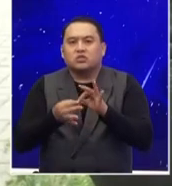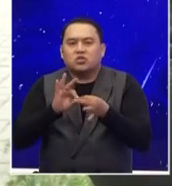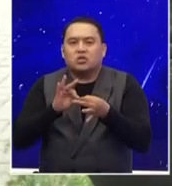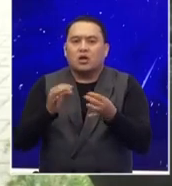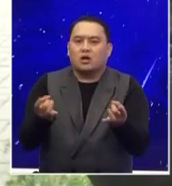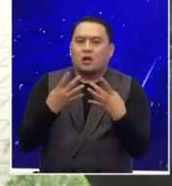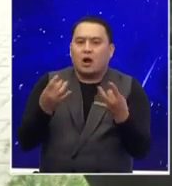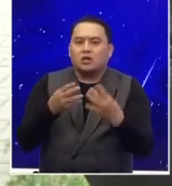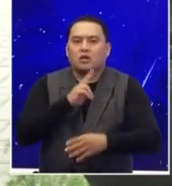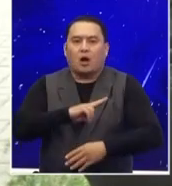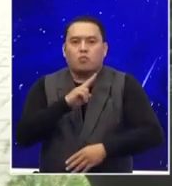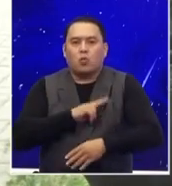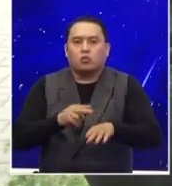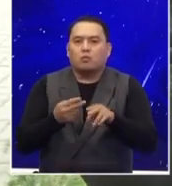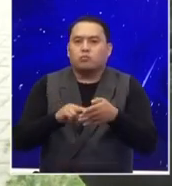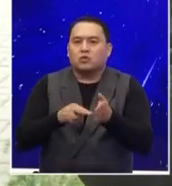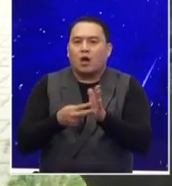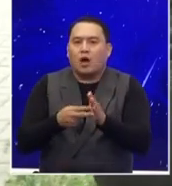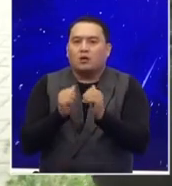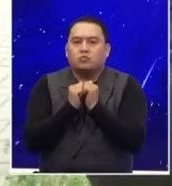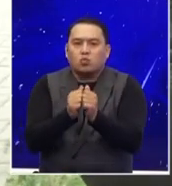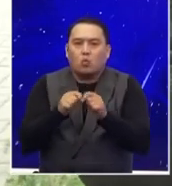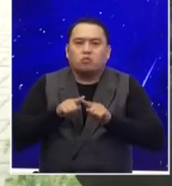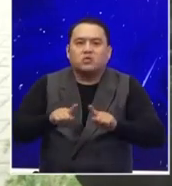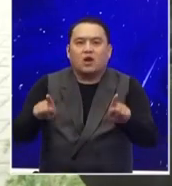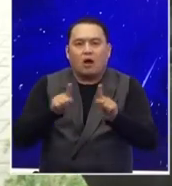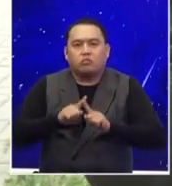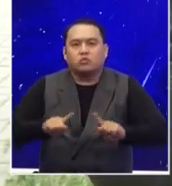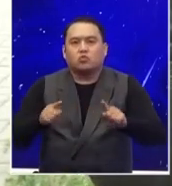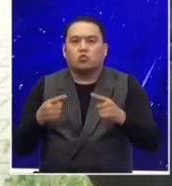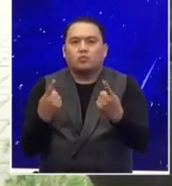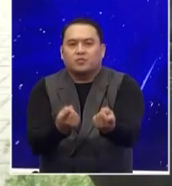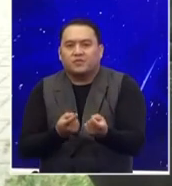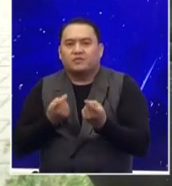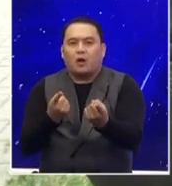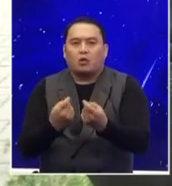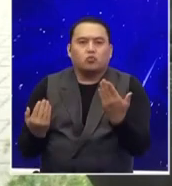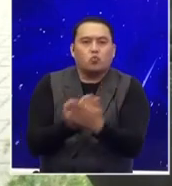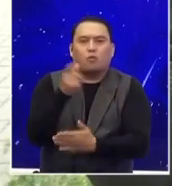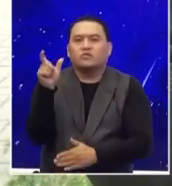работы свидетелей Иеговы в плане проповеди, в плане привлечения новых членов.